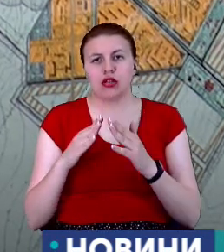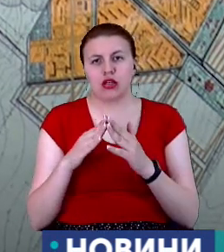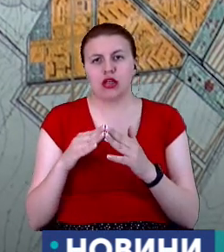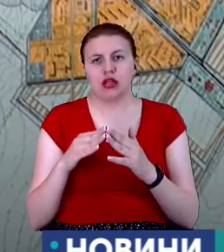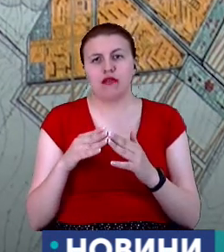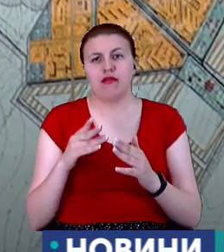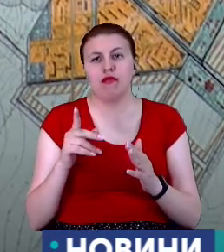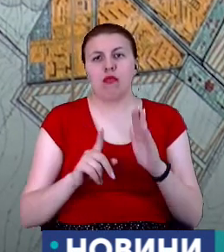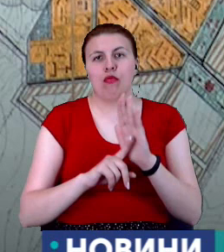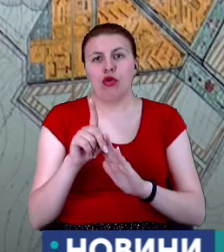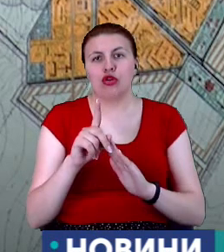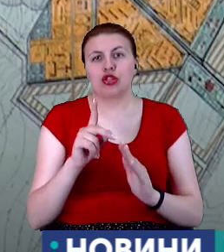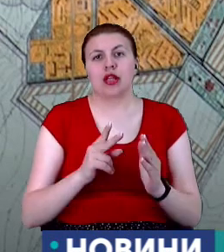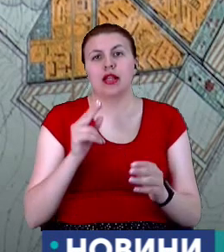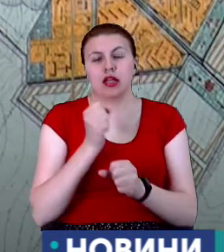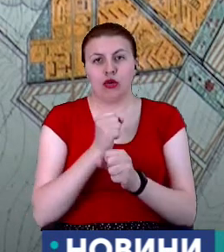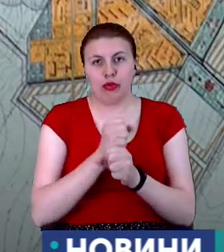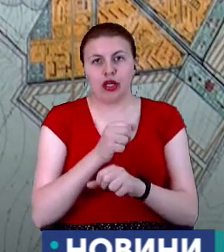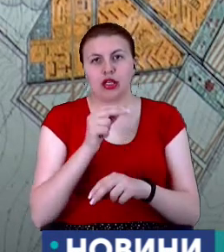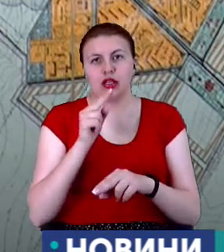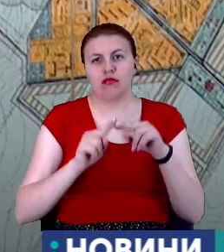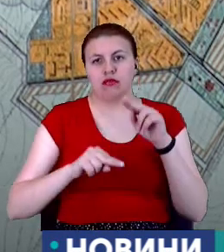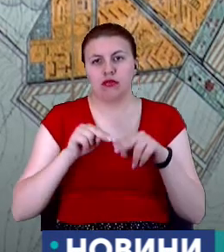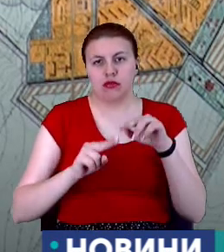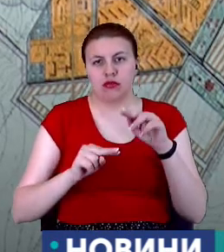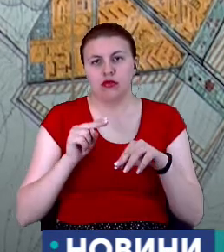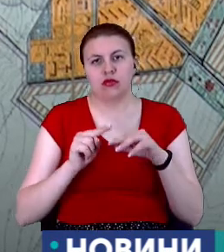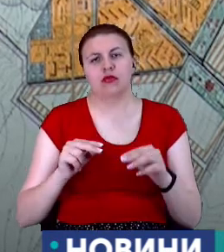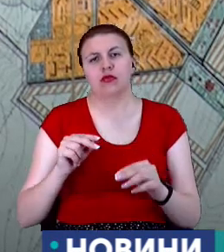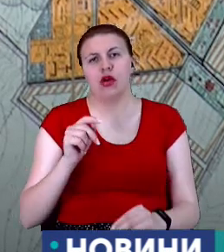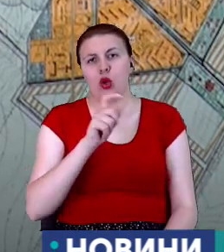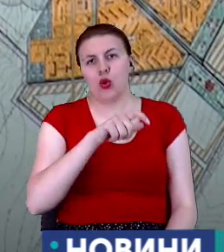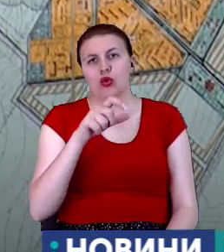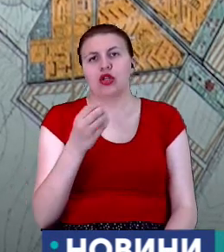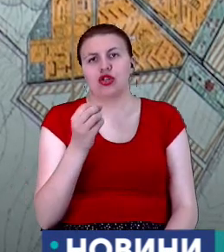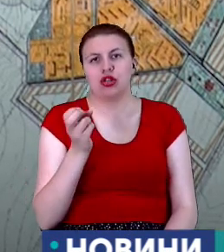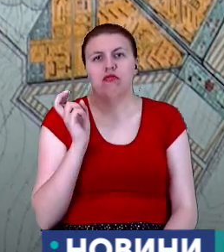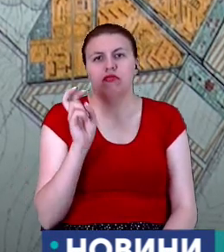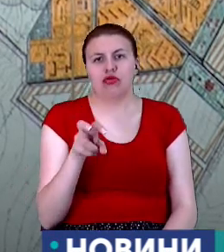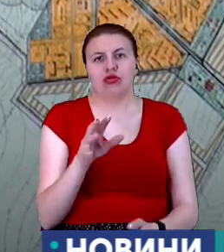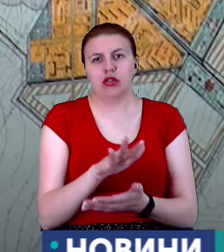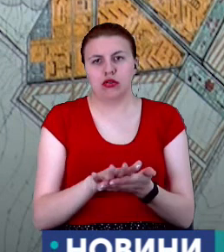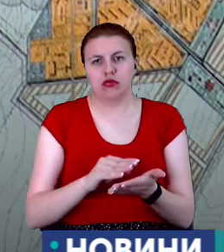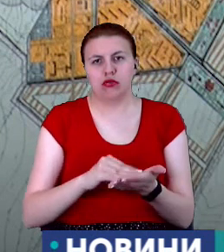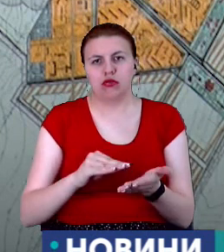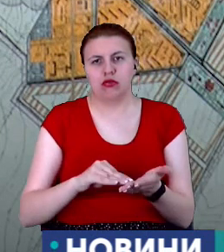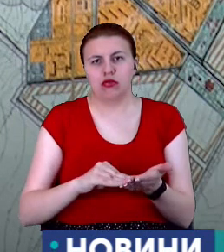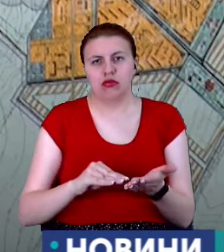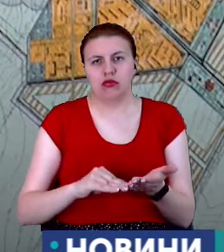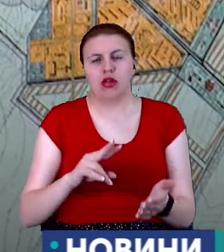з процесом, коли почалося відновлення будинків, люди пішли ще, доносять свої заявки на те,